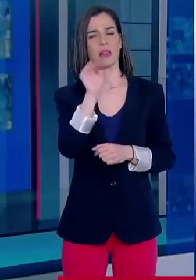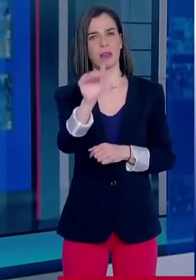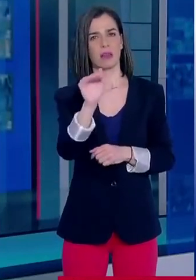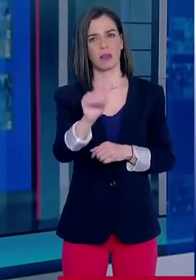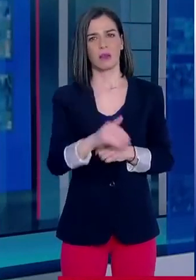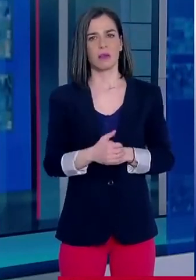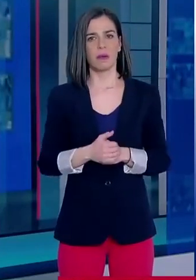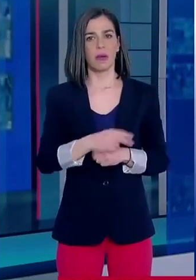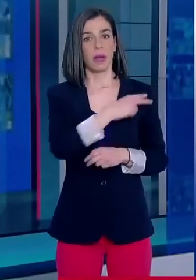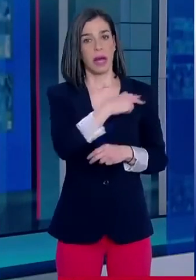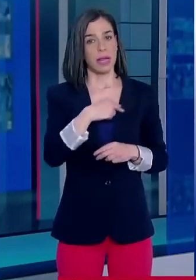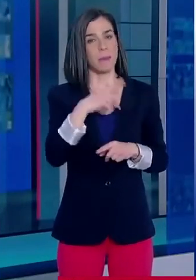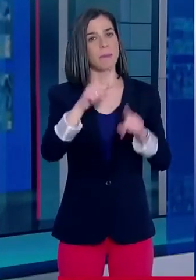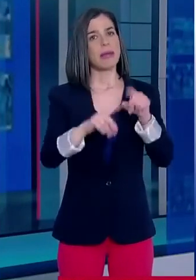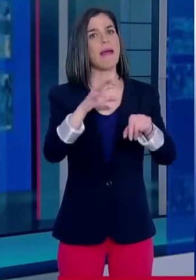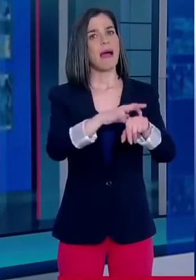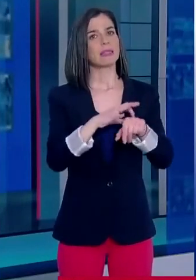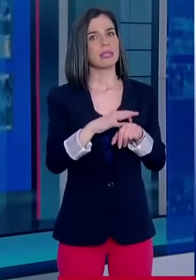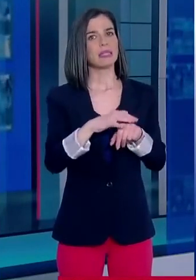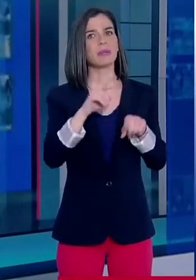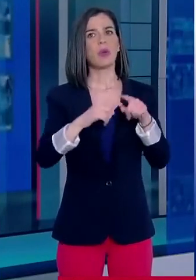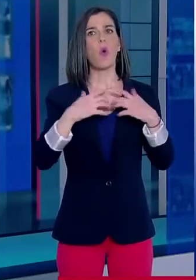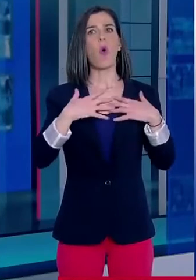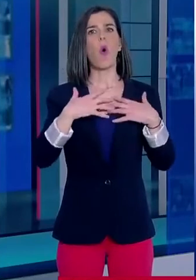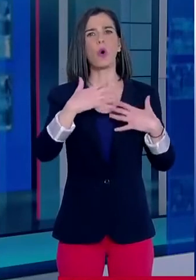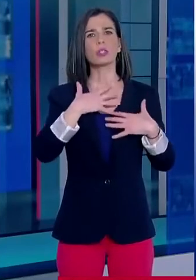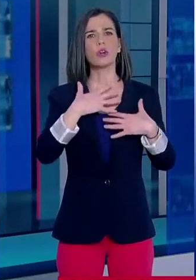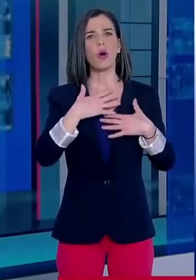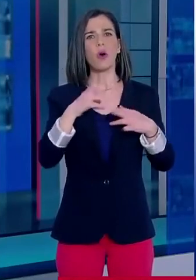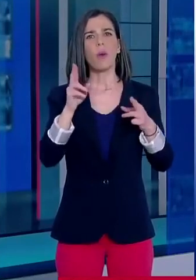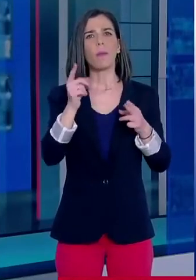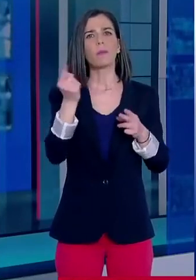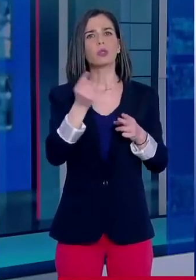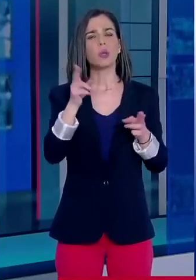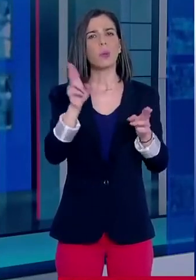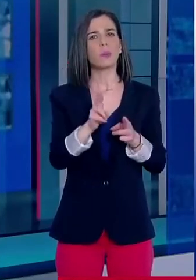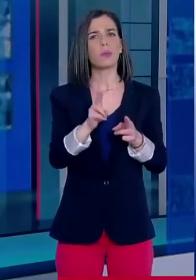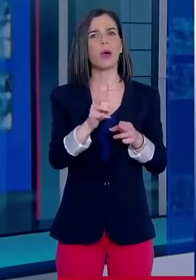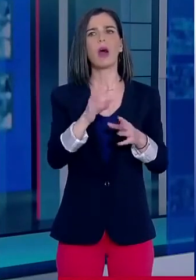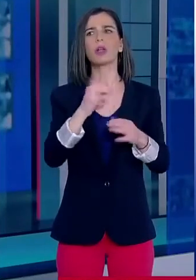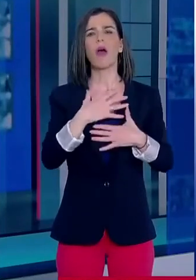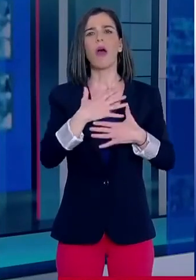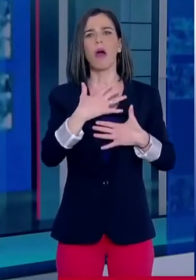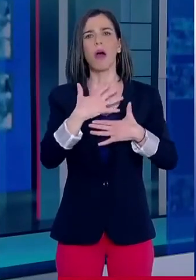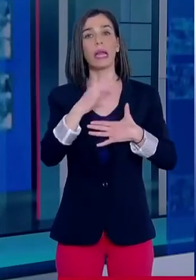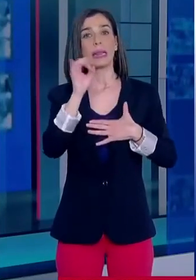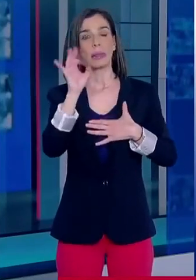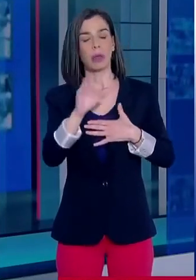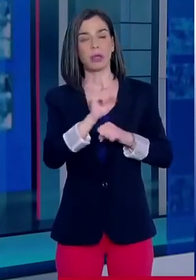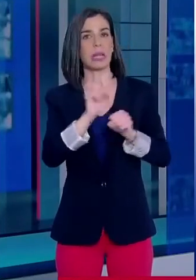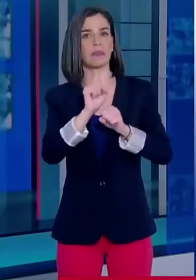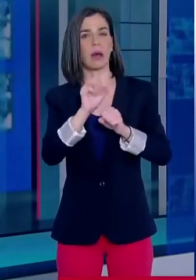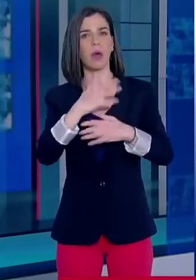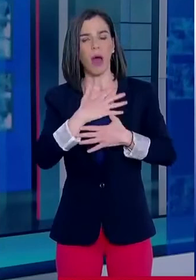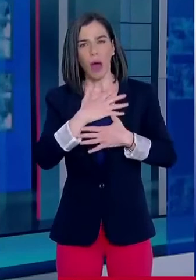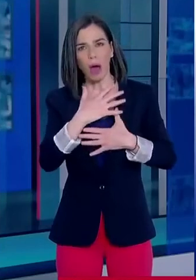Κύριε καθηγητά, μερικοί ασθενείς δεν έχουν αρκετό οξυγόνο στο σώμα τους χωρίς να εμφανίζουν το σύμπτωμα της δύσπνοιας. Ξαφνικά μπορεί να